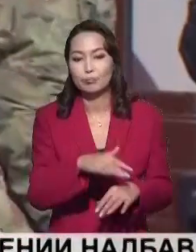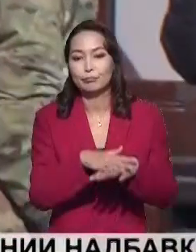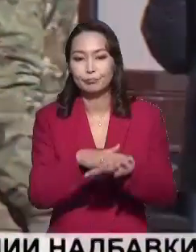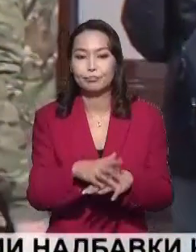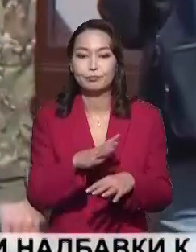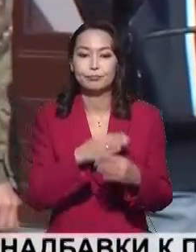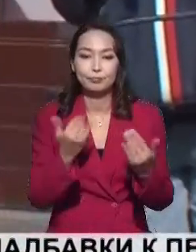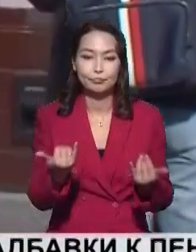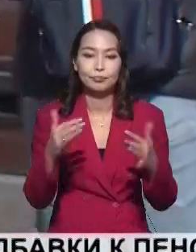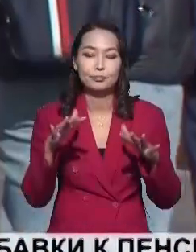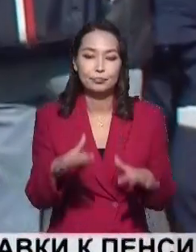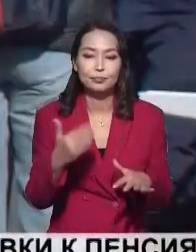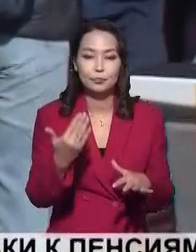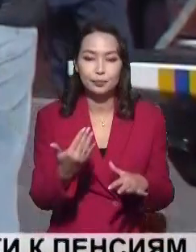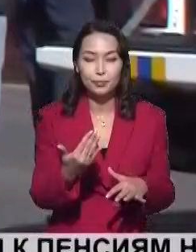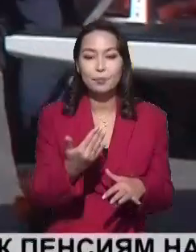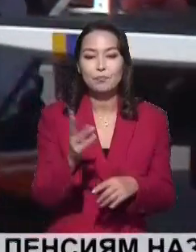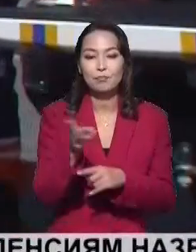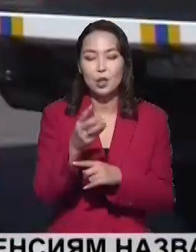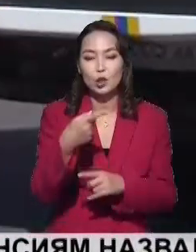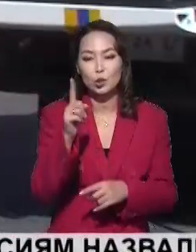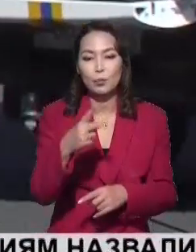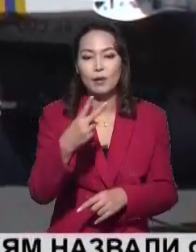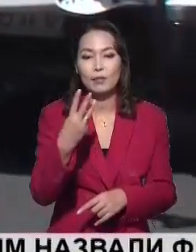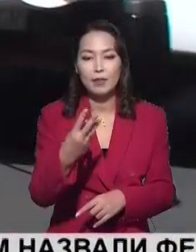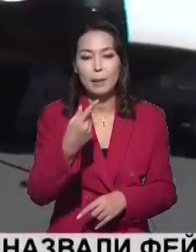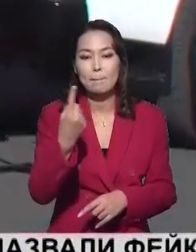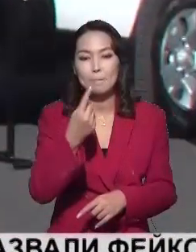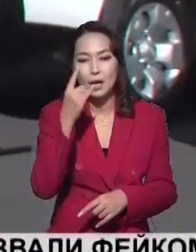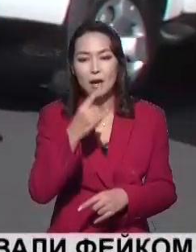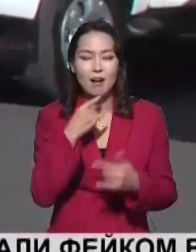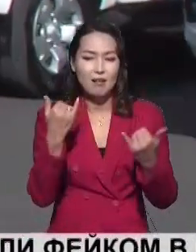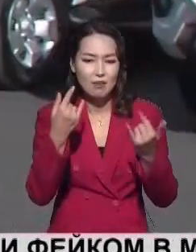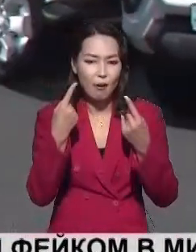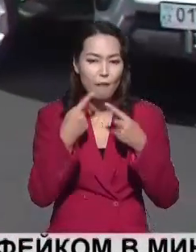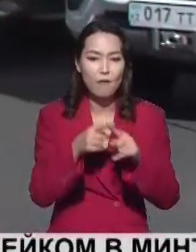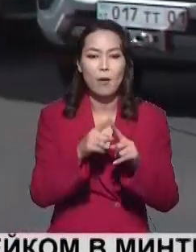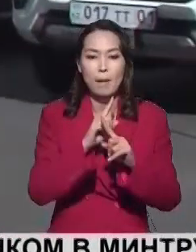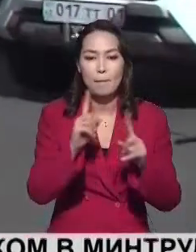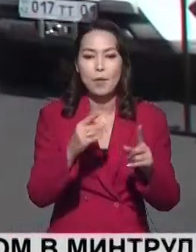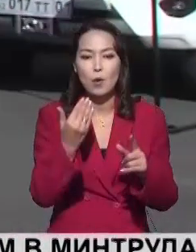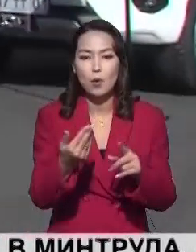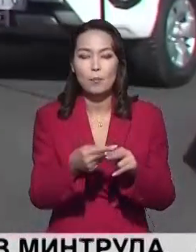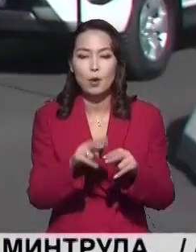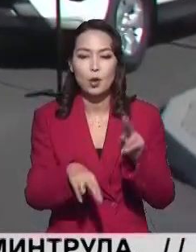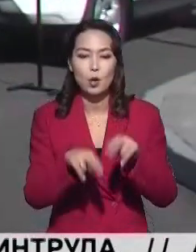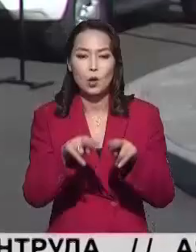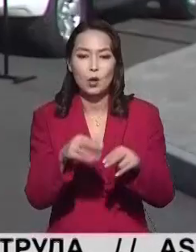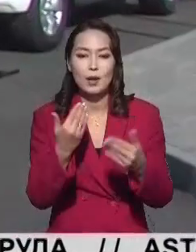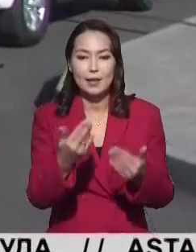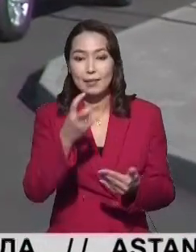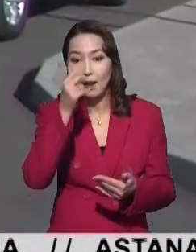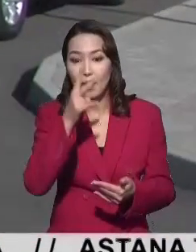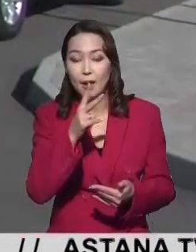сейчас мы находимся в столичной пожарной части номер 23. Это первая в Казахстане современная часть. Уникальность проекта в том, что срок строительства составил всего 3